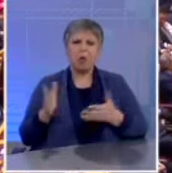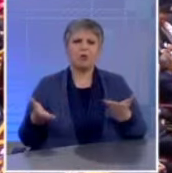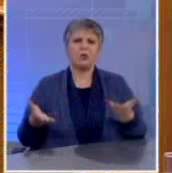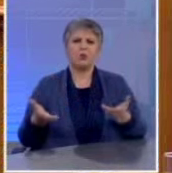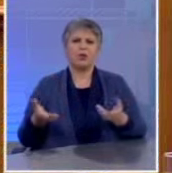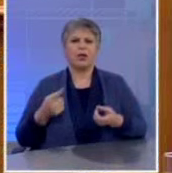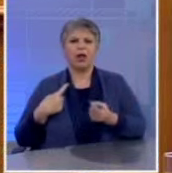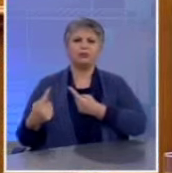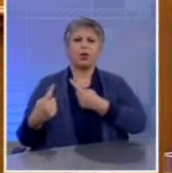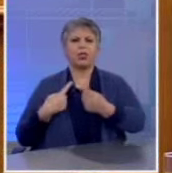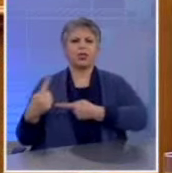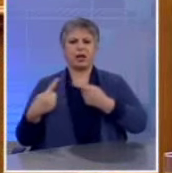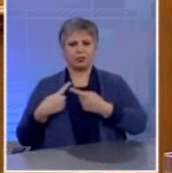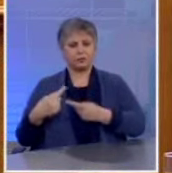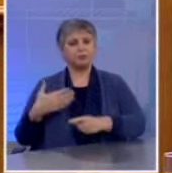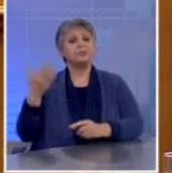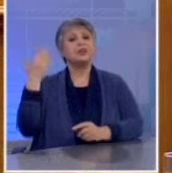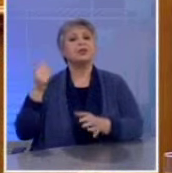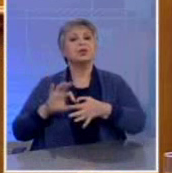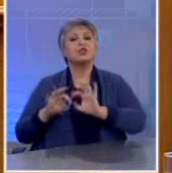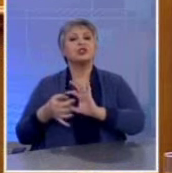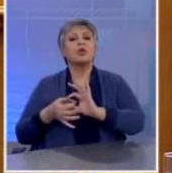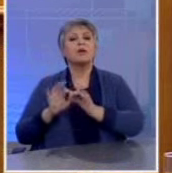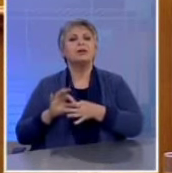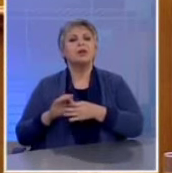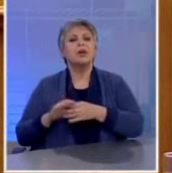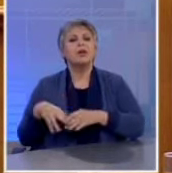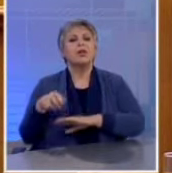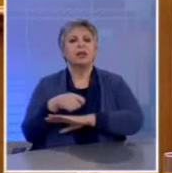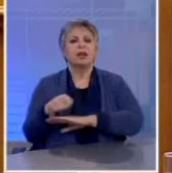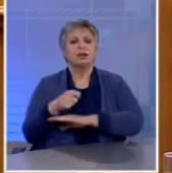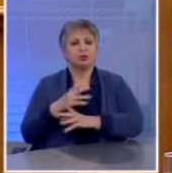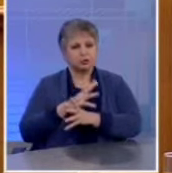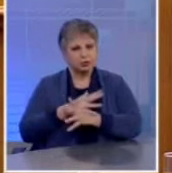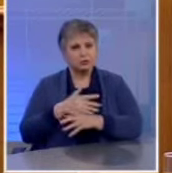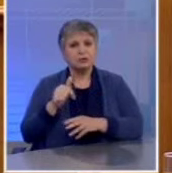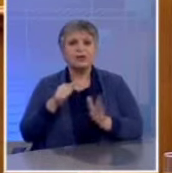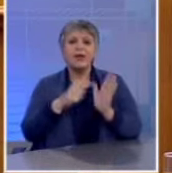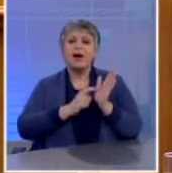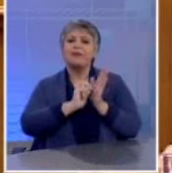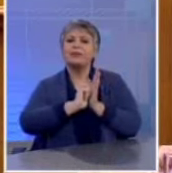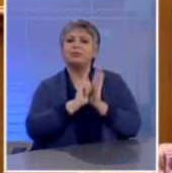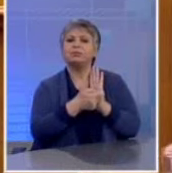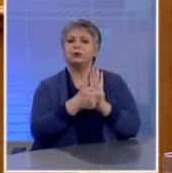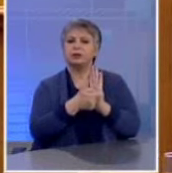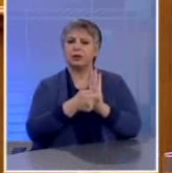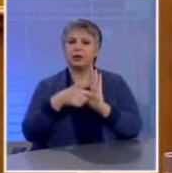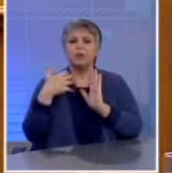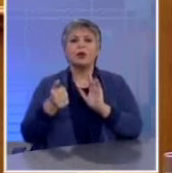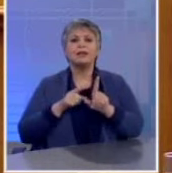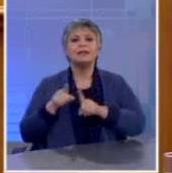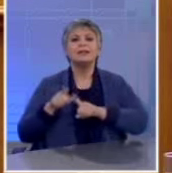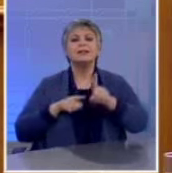Εισαγγελέων. Η ευνηδιαστική τροποποίηση μιας τόσο σημαντικής για τον θεσμό της αυτοδιοίκησης των